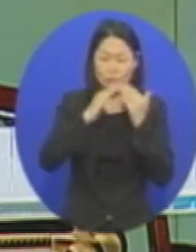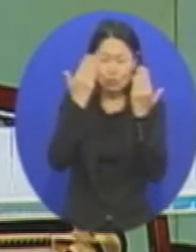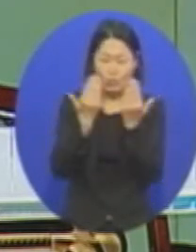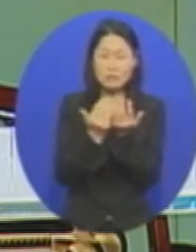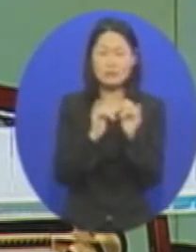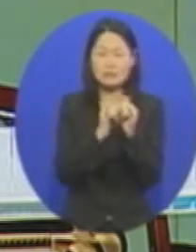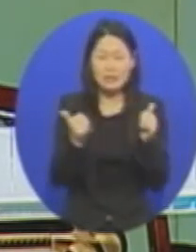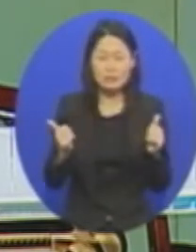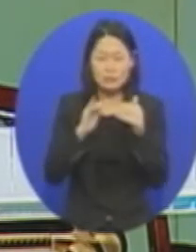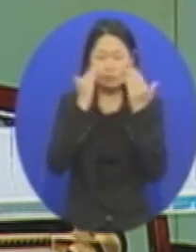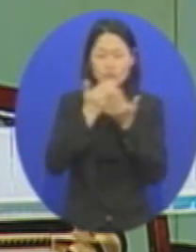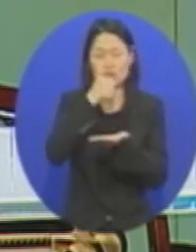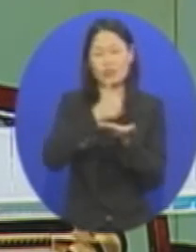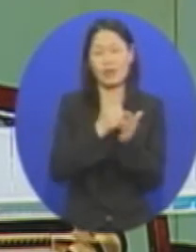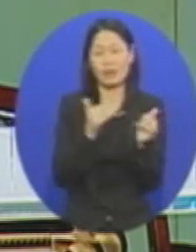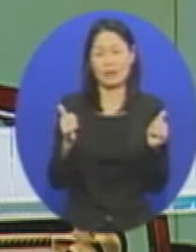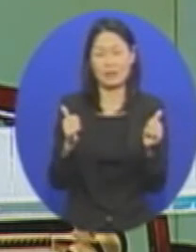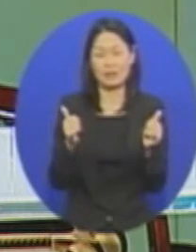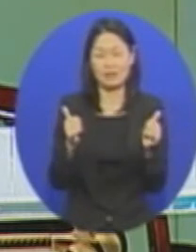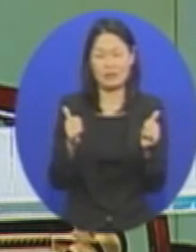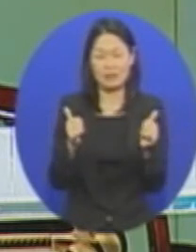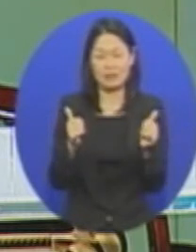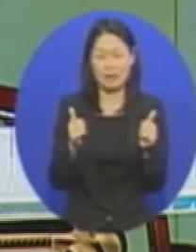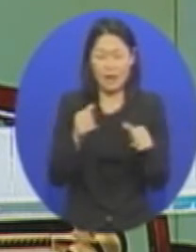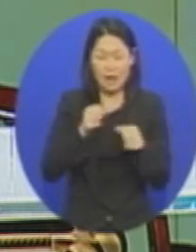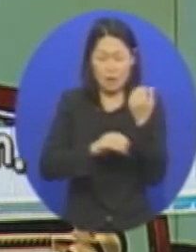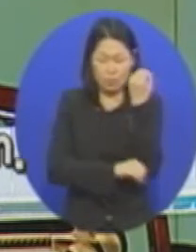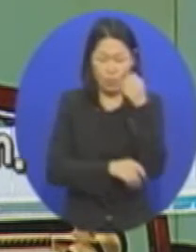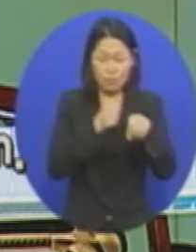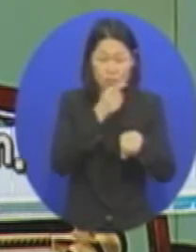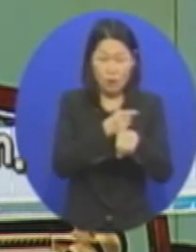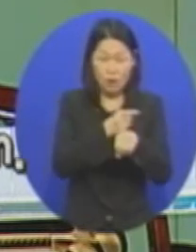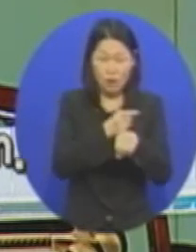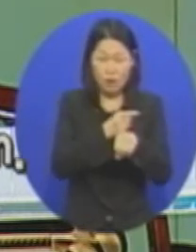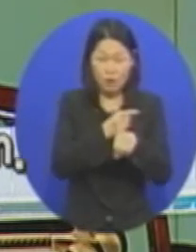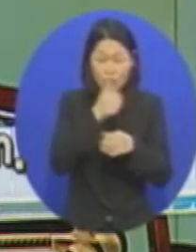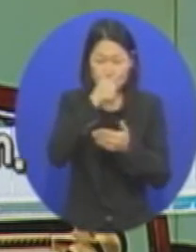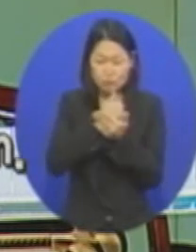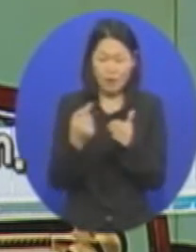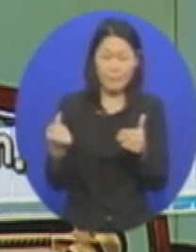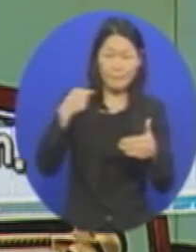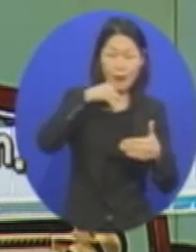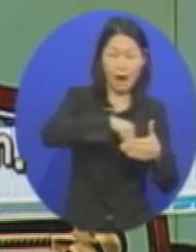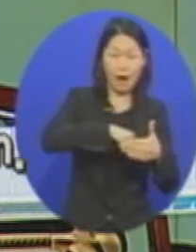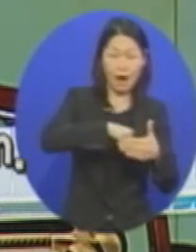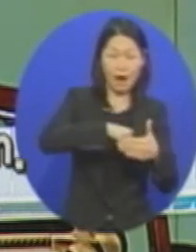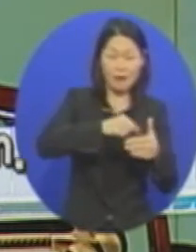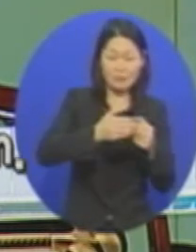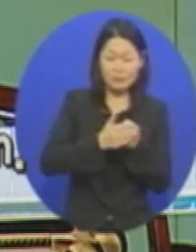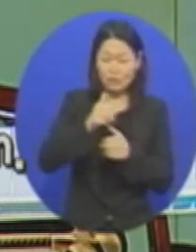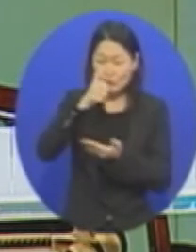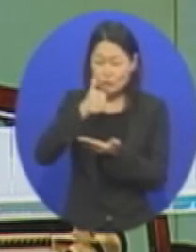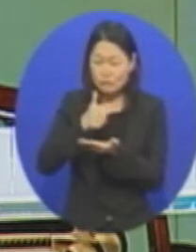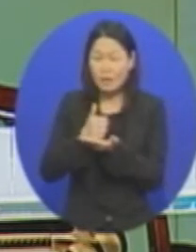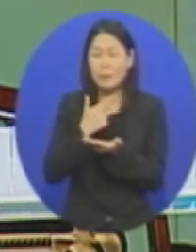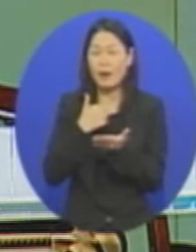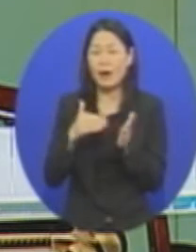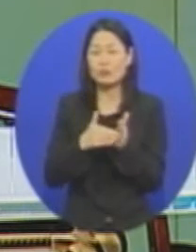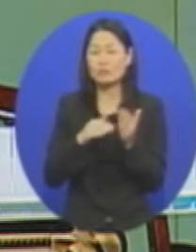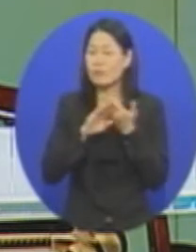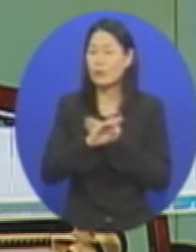이에요 그 번 성숙의 죄가 들어왔어요 제안 g 을 내야 안 지어질 수 가 없어요 그러니까